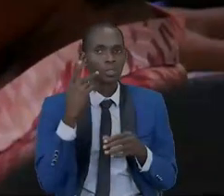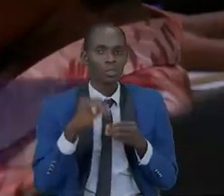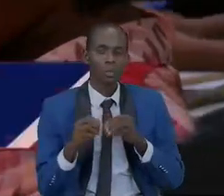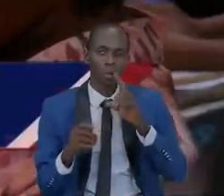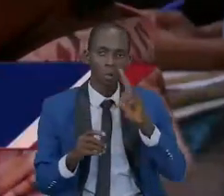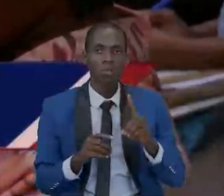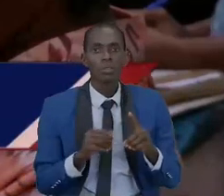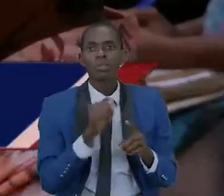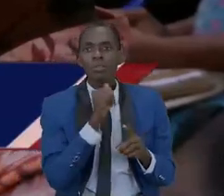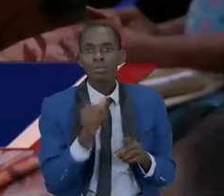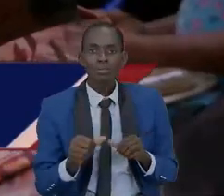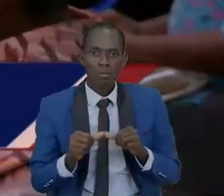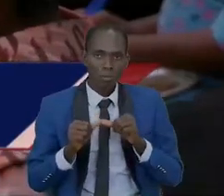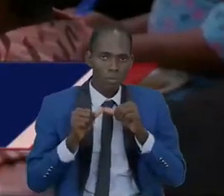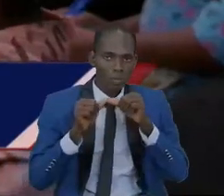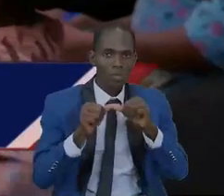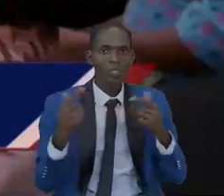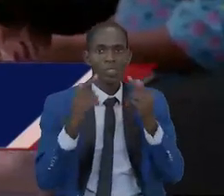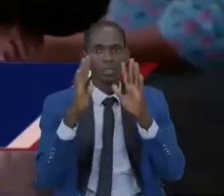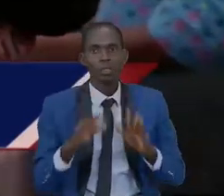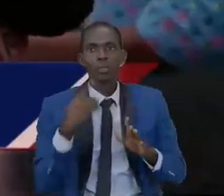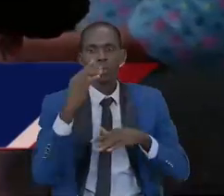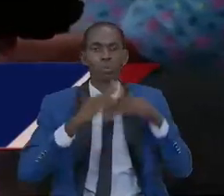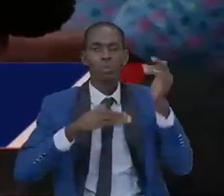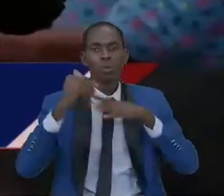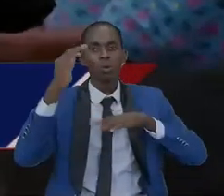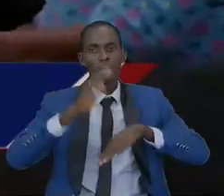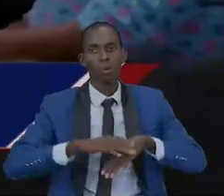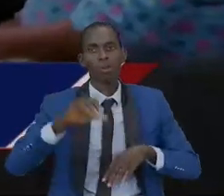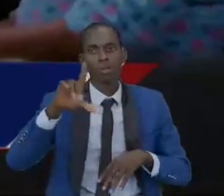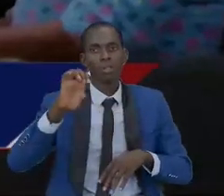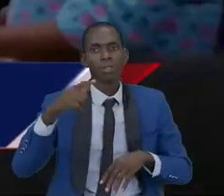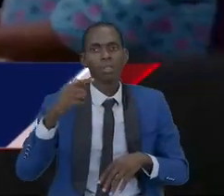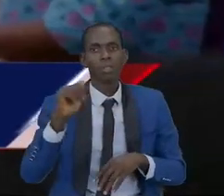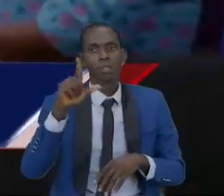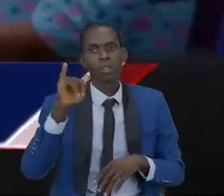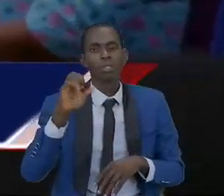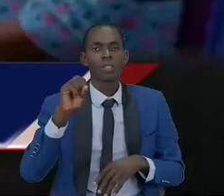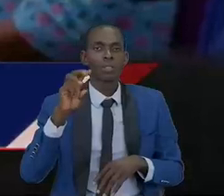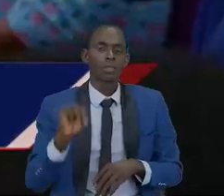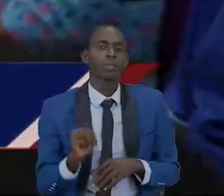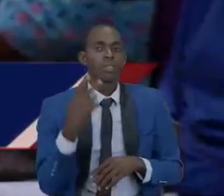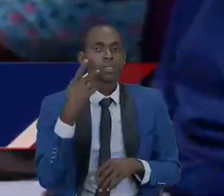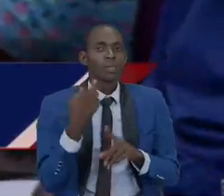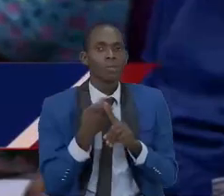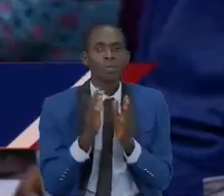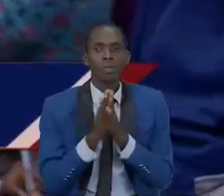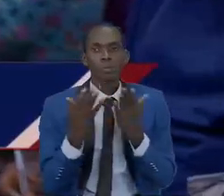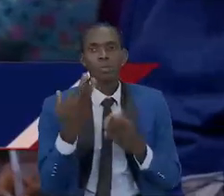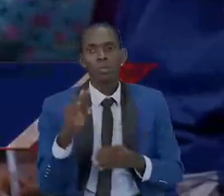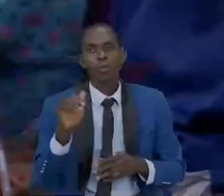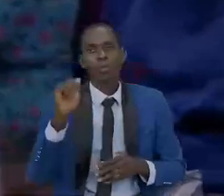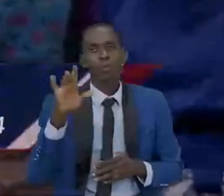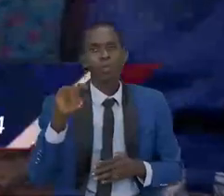premier élément ici c'est quoi c'est de transgresseurs inconstant bâtissant sur le légalisme